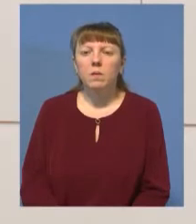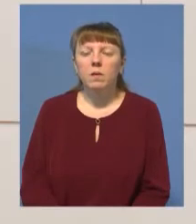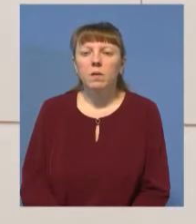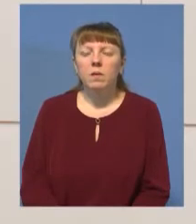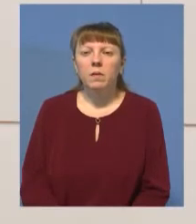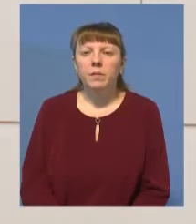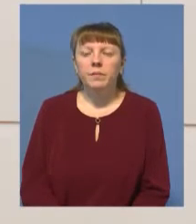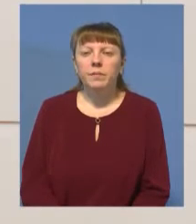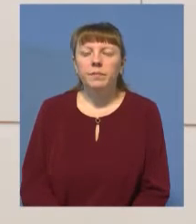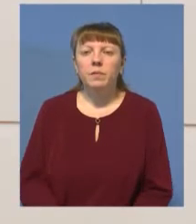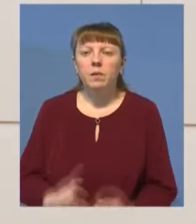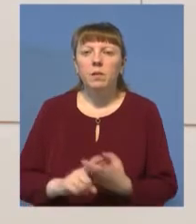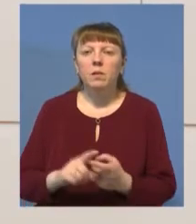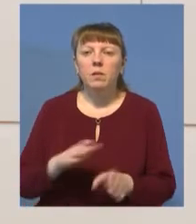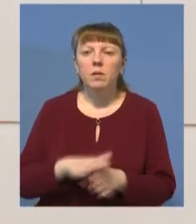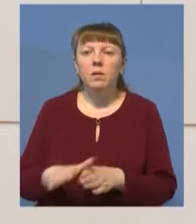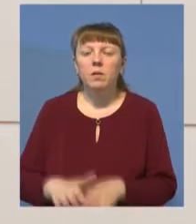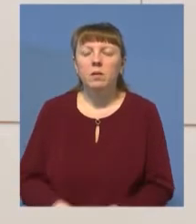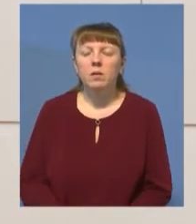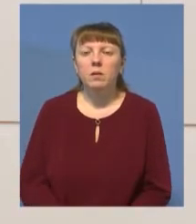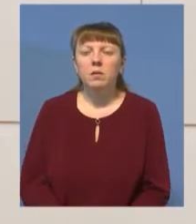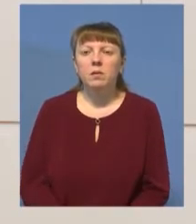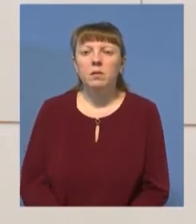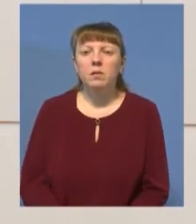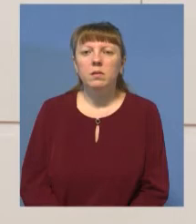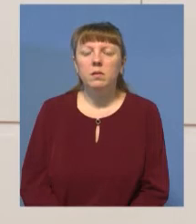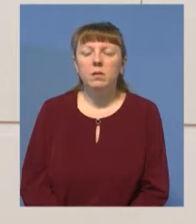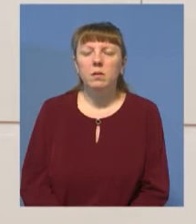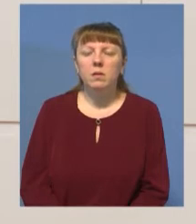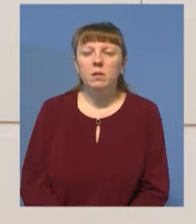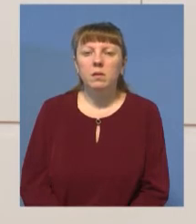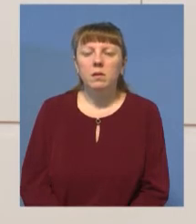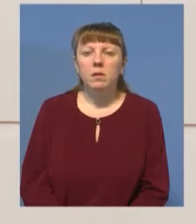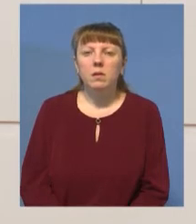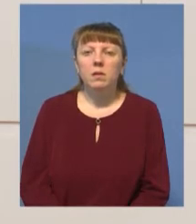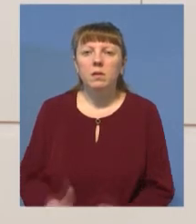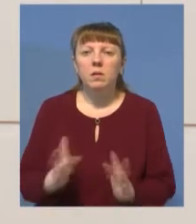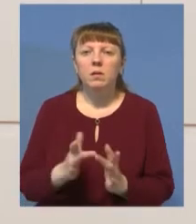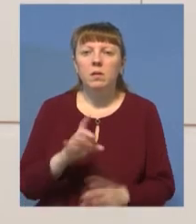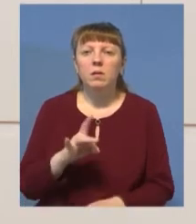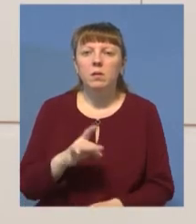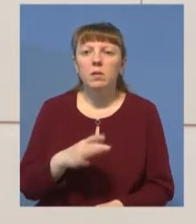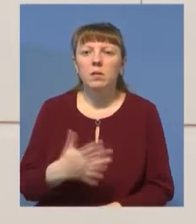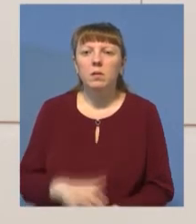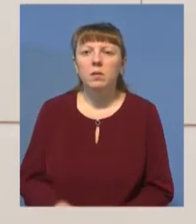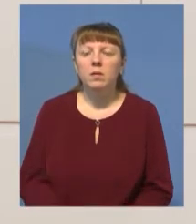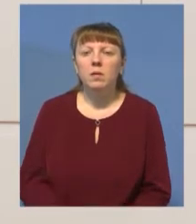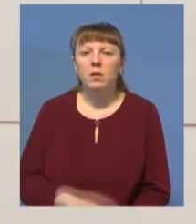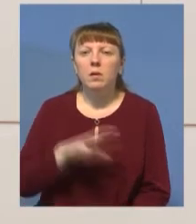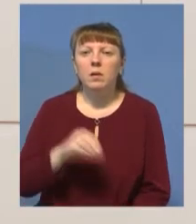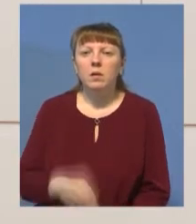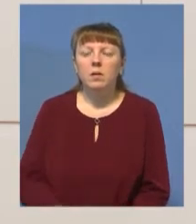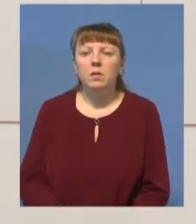с исполнением судебного акта. Почему? Потому что в основном сейчас эти интернет-ресурсы, они расположены во